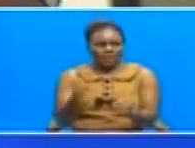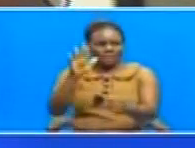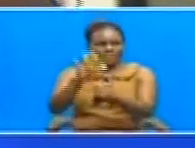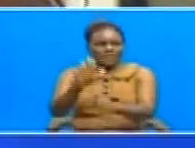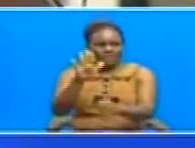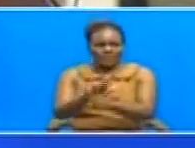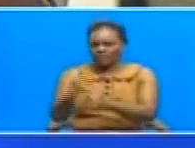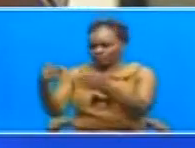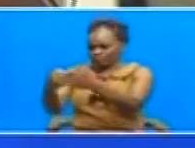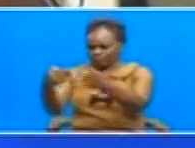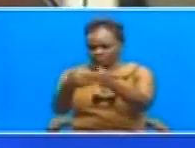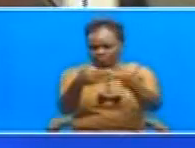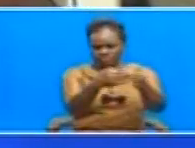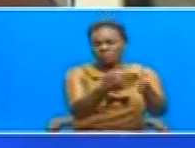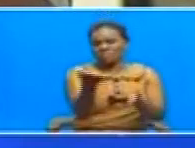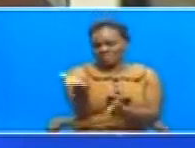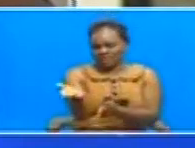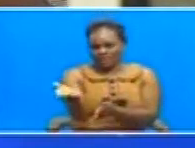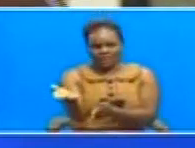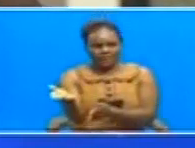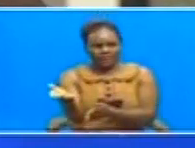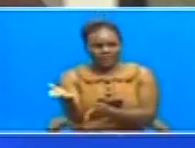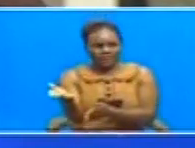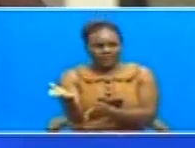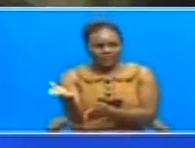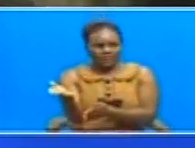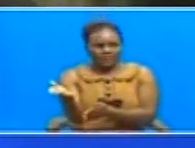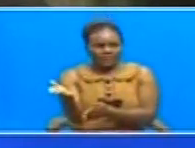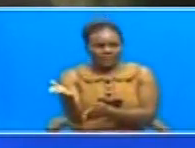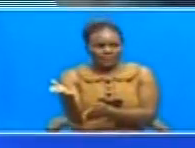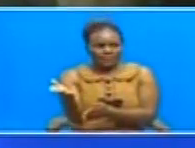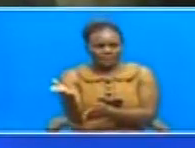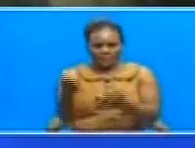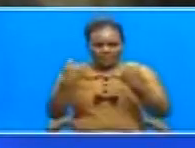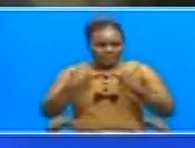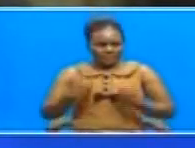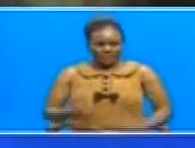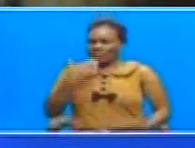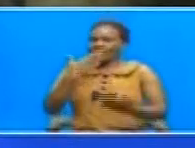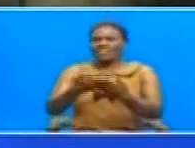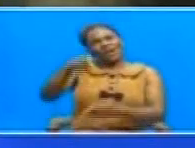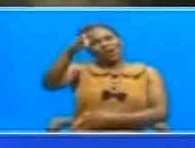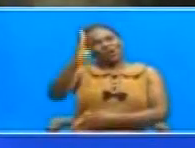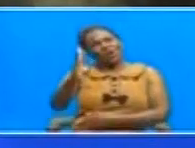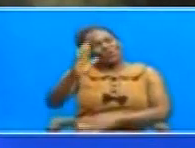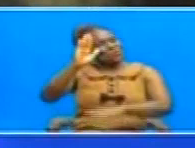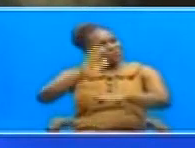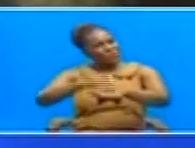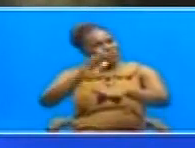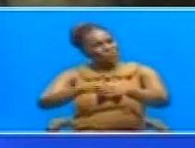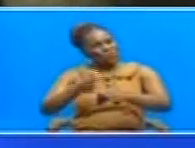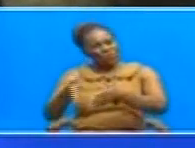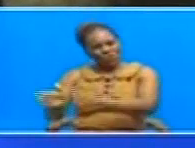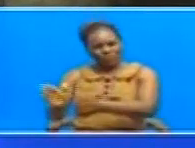many hurdles, I was so green in the field, that I met this one person. First of all, I'd like to thank God for this wonderful opportunity,